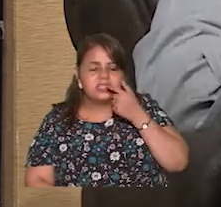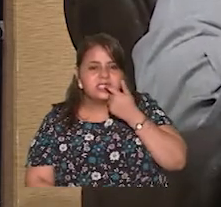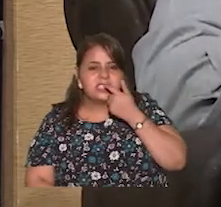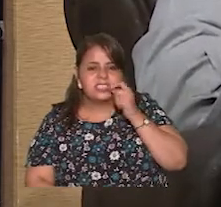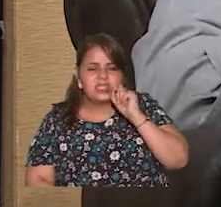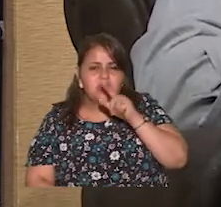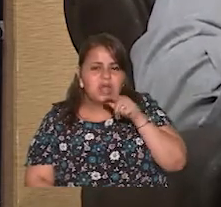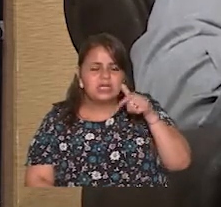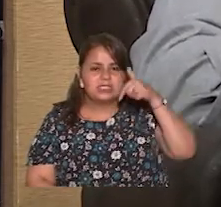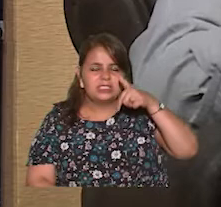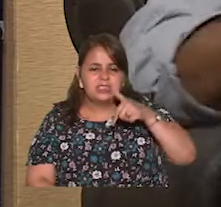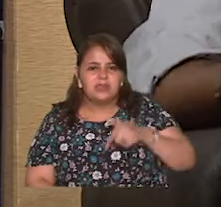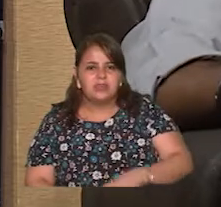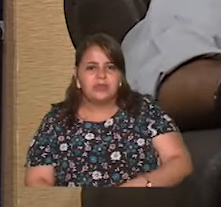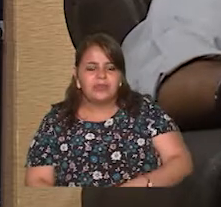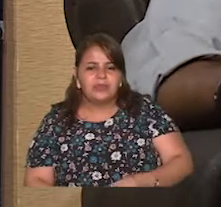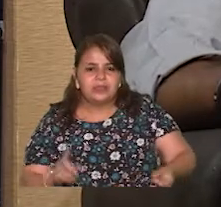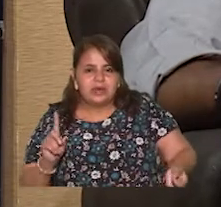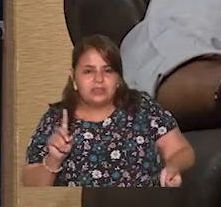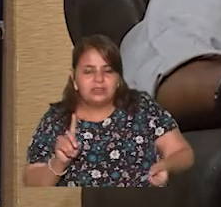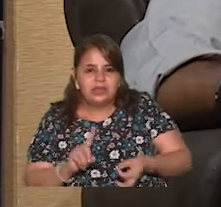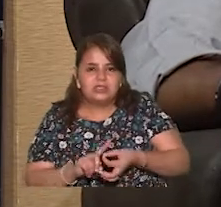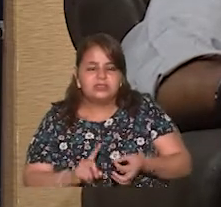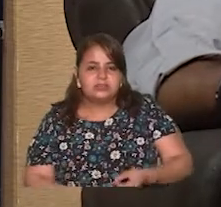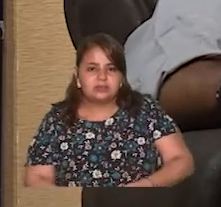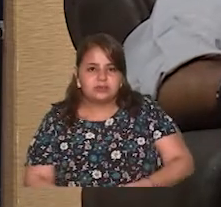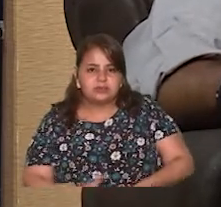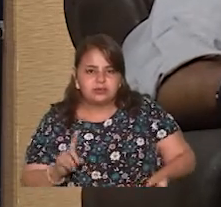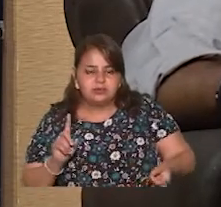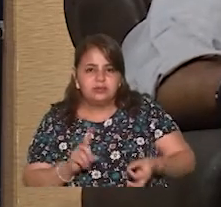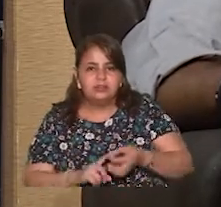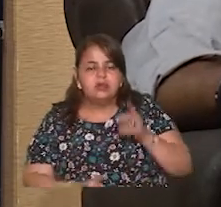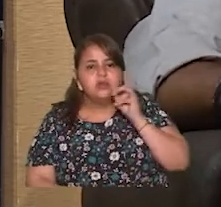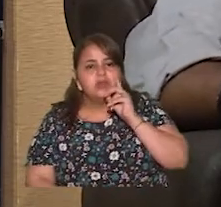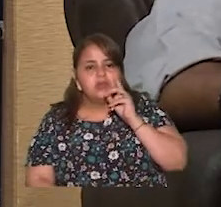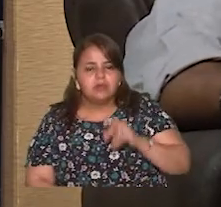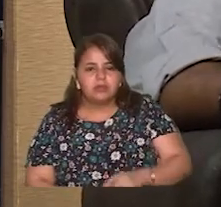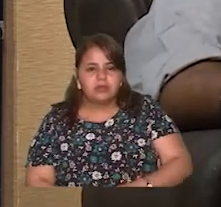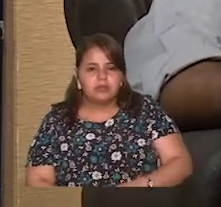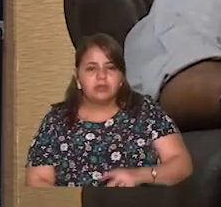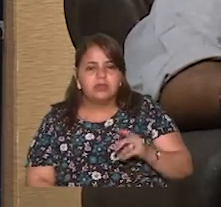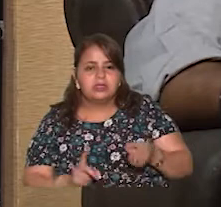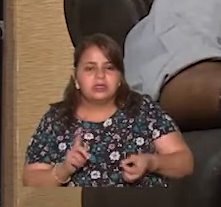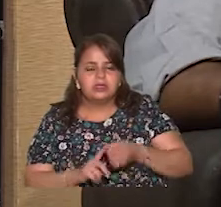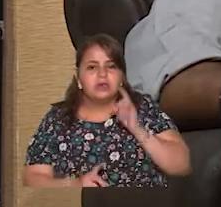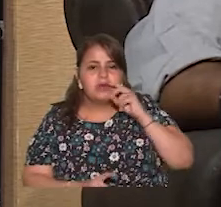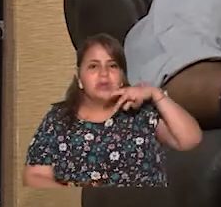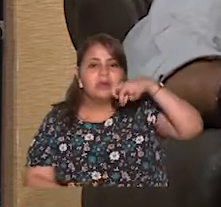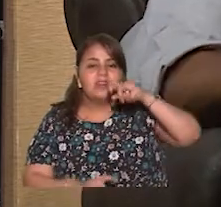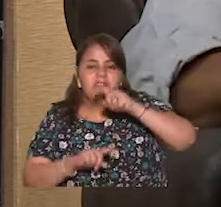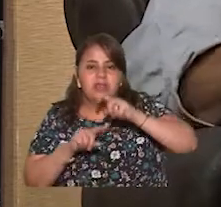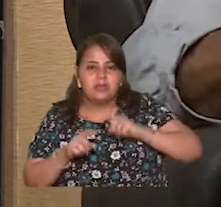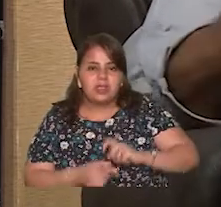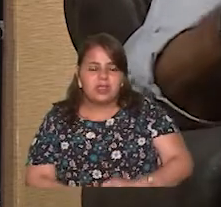من سن زيرو لست سنين أو سبع سنين تأثير، مش بقول بقى الدور، تأثير الأم بيبقى تقريبا 80%.